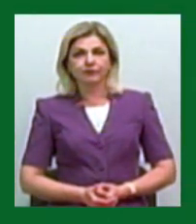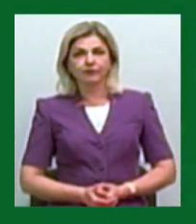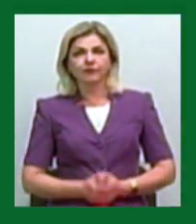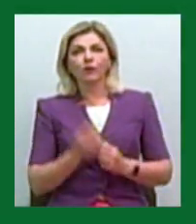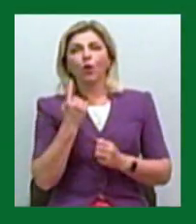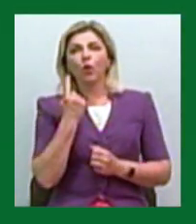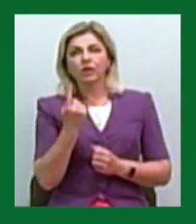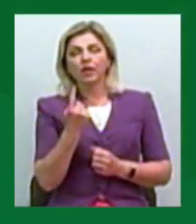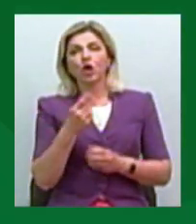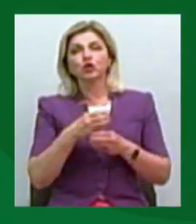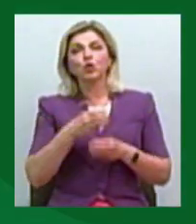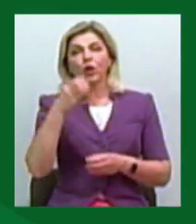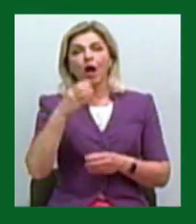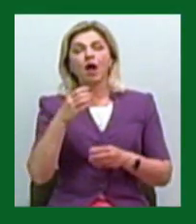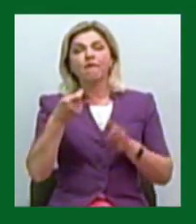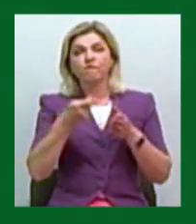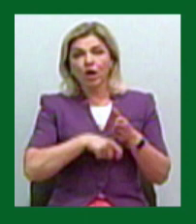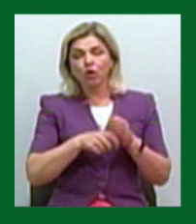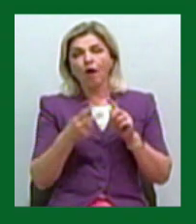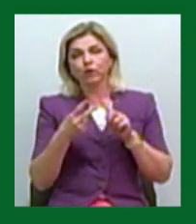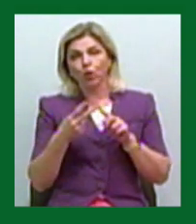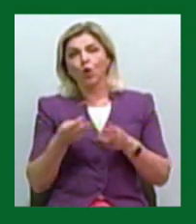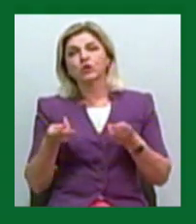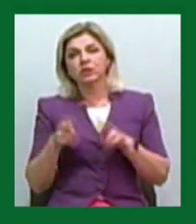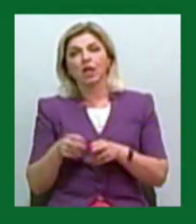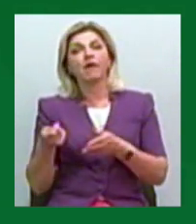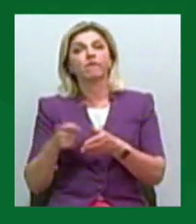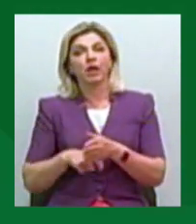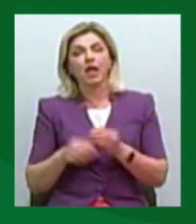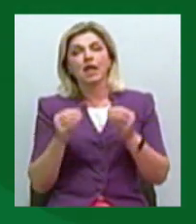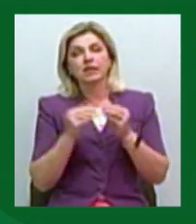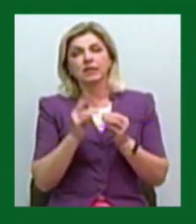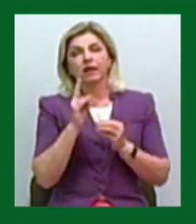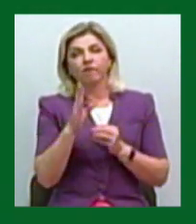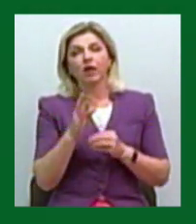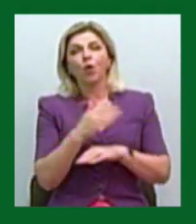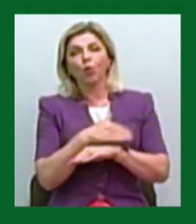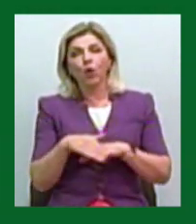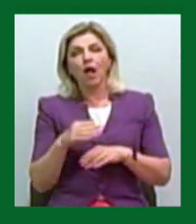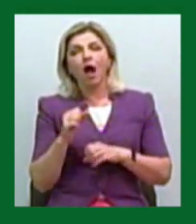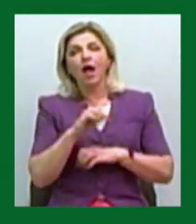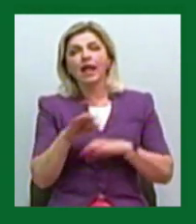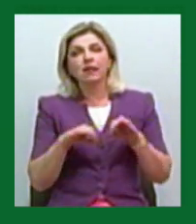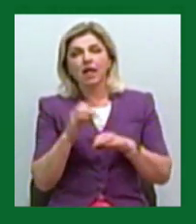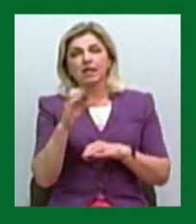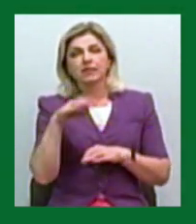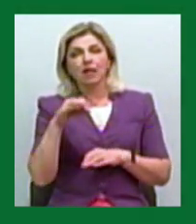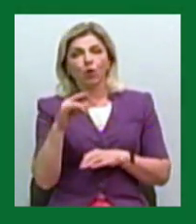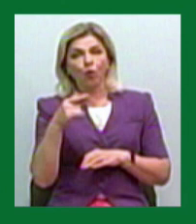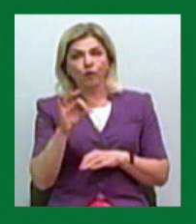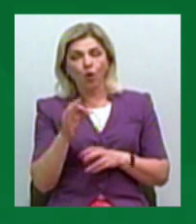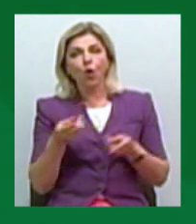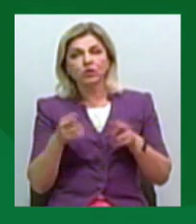Один стояк увімкнули, другий залишається вимкненим. 10 квартир в будинку за адресою архітектора Старова 4Є сьомий день залишається без